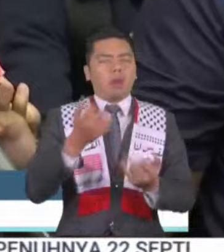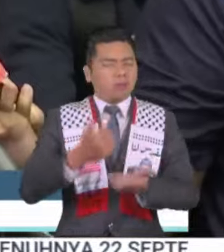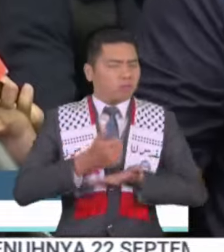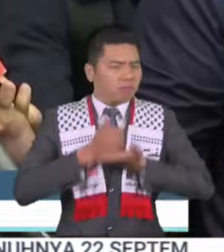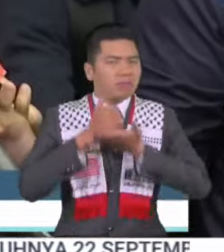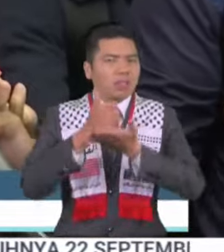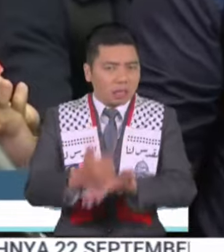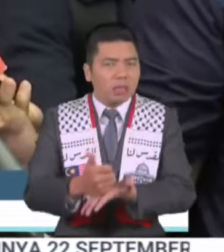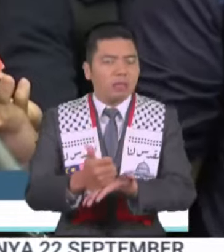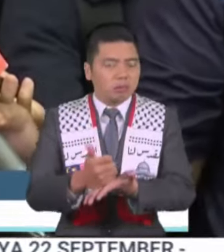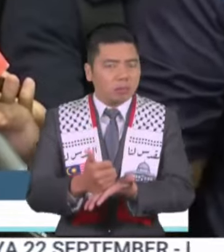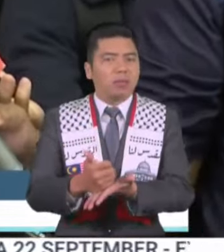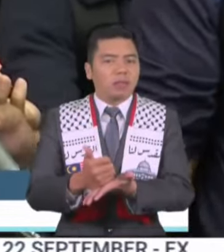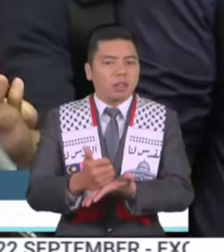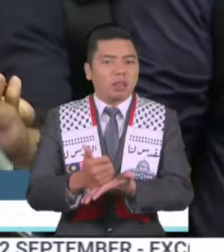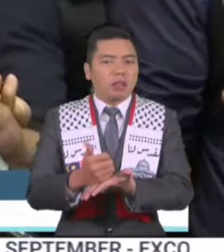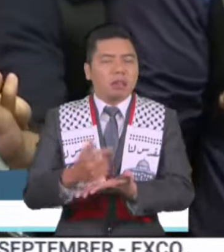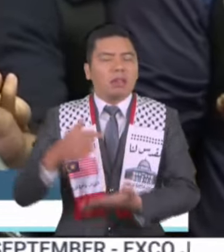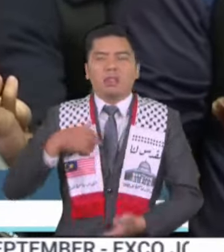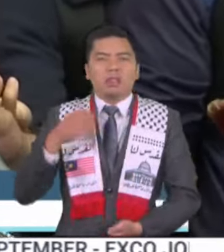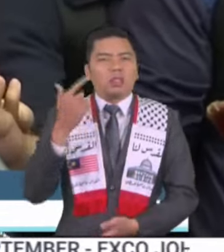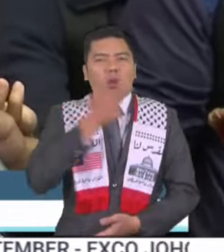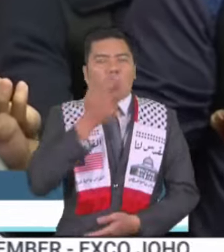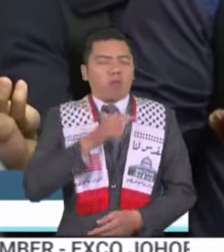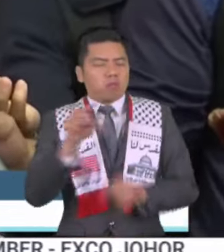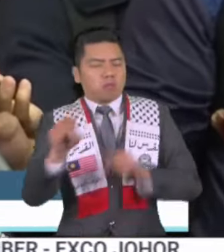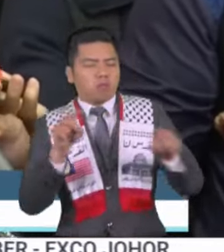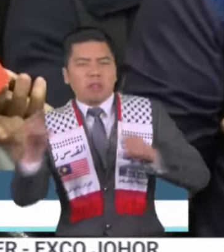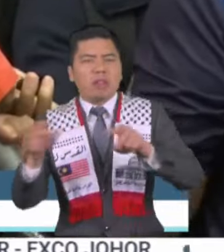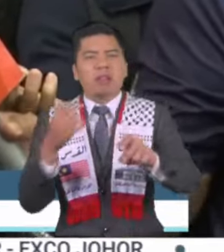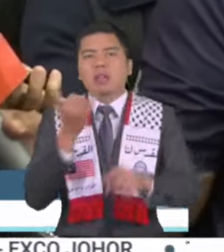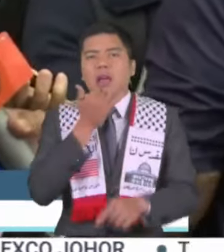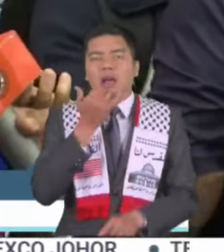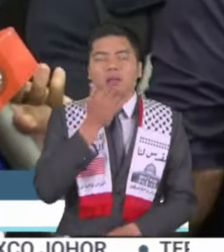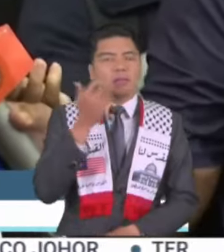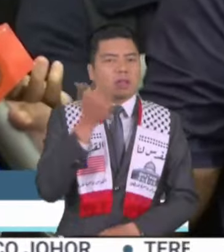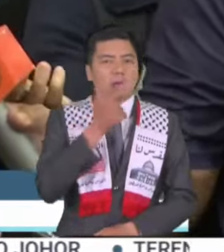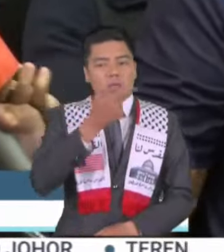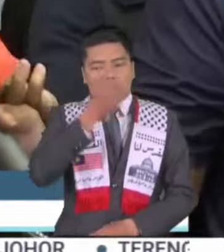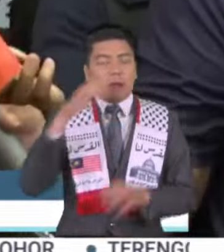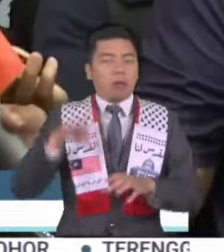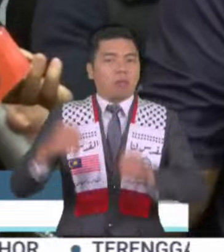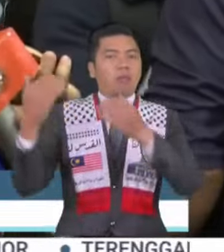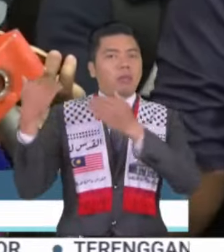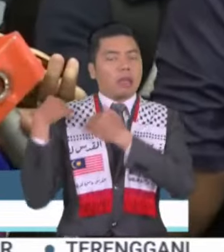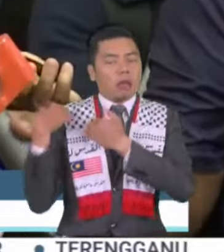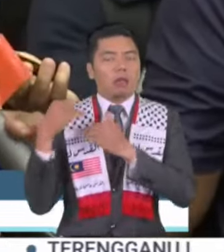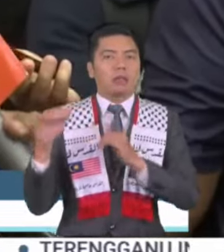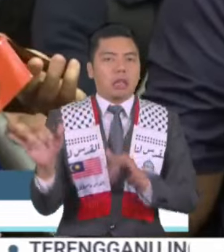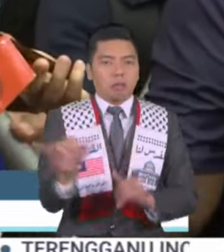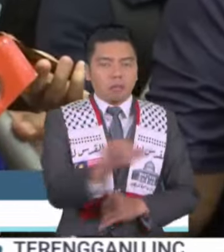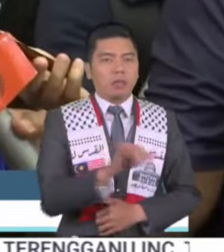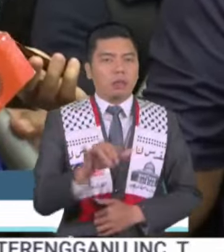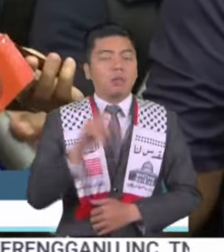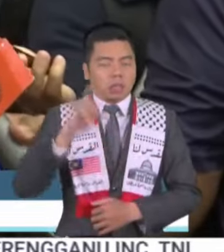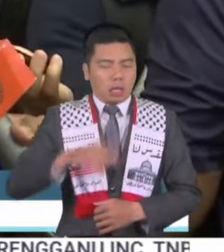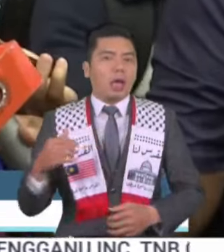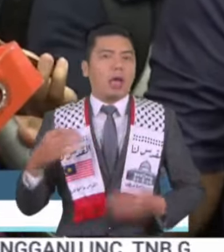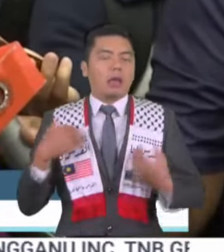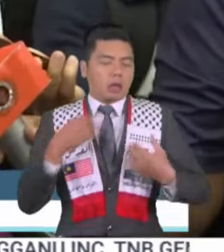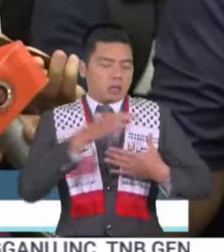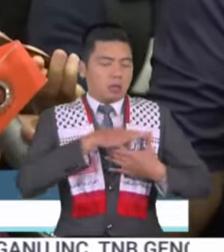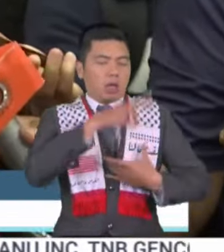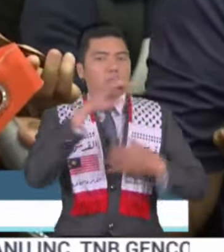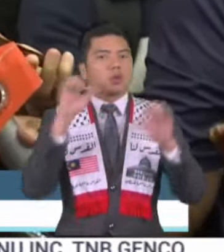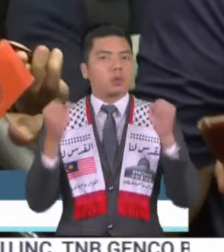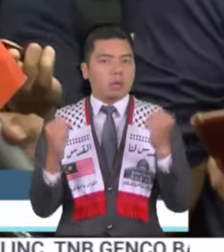membantu. Dan kita tak nak menuding jari pada siapa-siapa. Kita pikullah perkara ini. Kita kenalah ada semangat kesukanan. Itulah